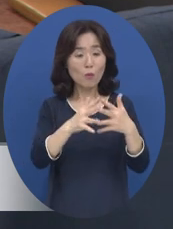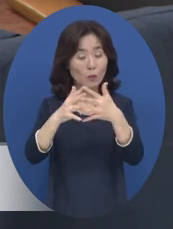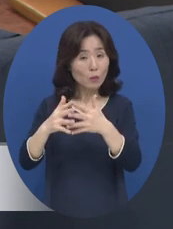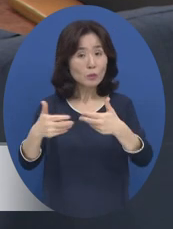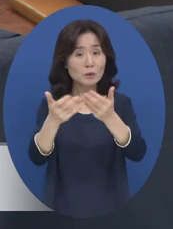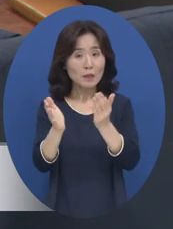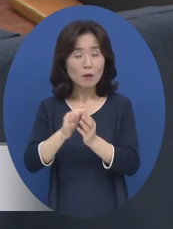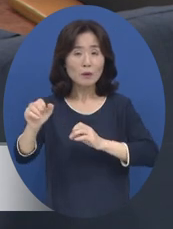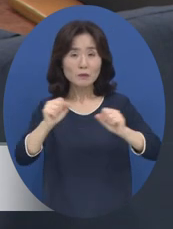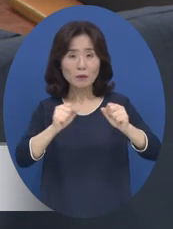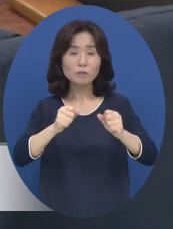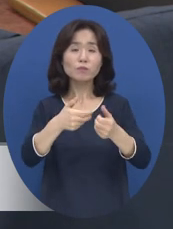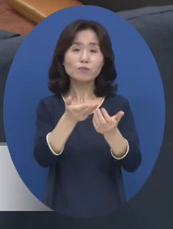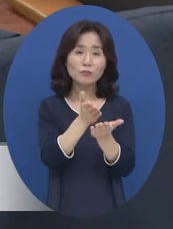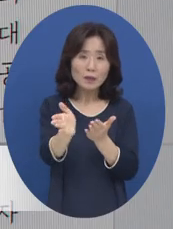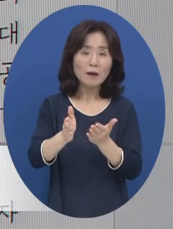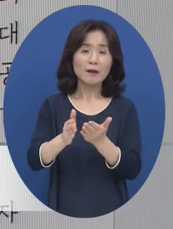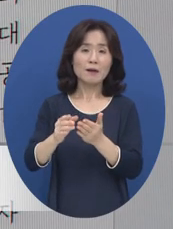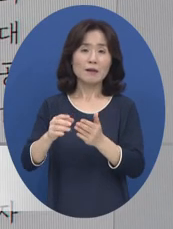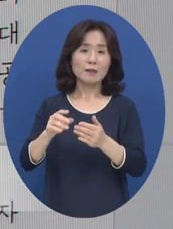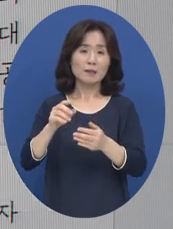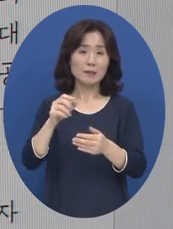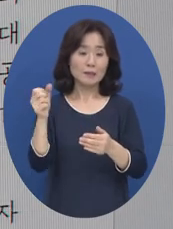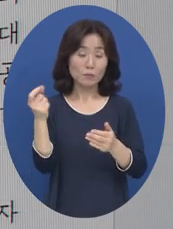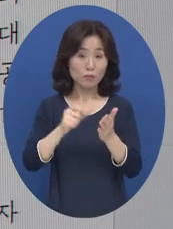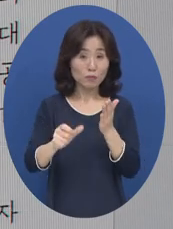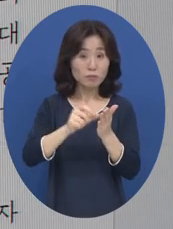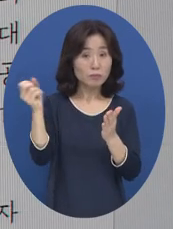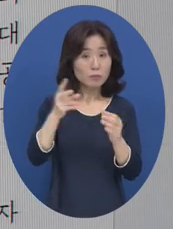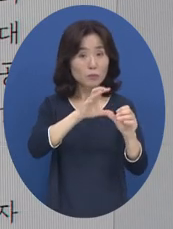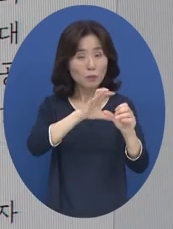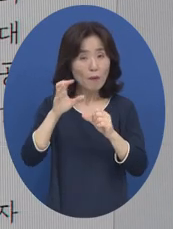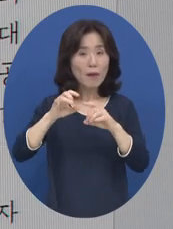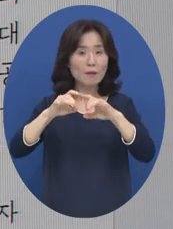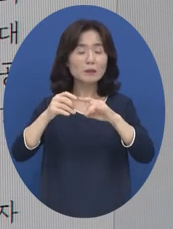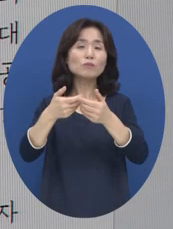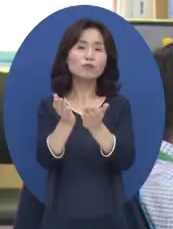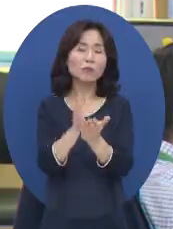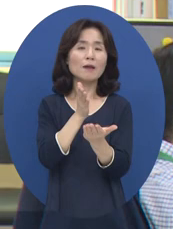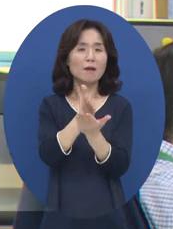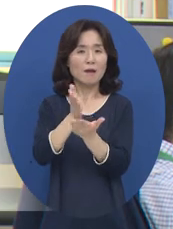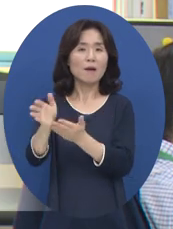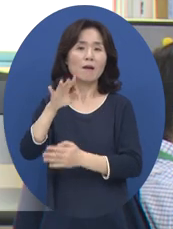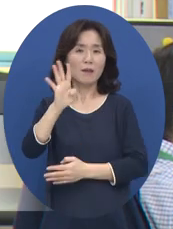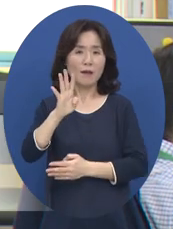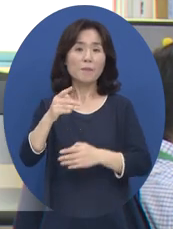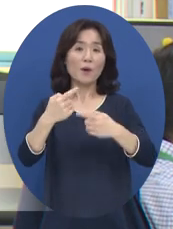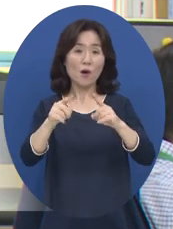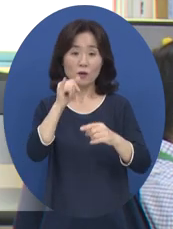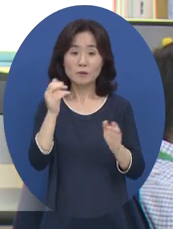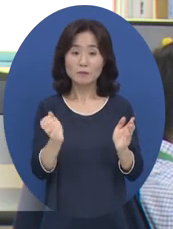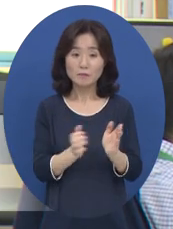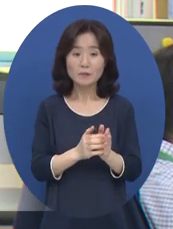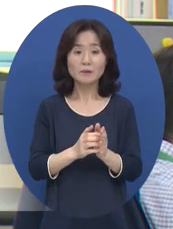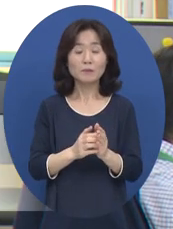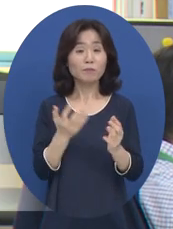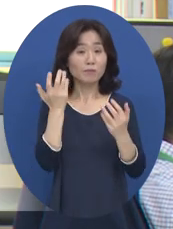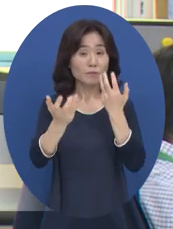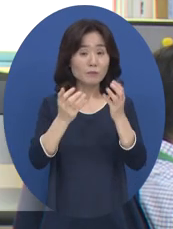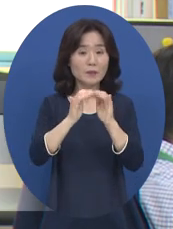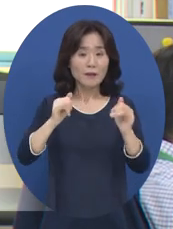그리고 재활용 및 에너지 절약 등 4개 분야에 대해 평가를 받았습니다. 입주자의 자율적인 공동주택 관리를